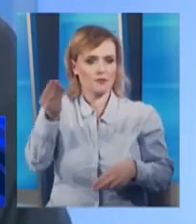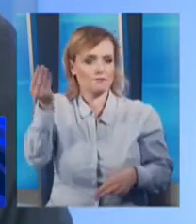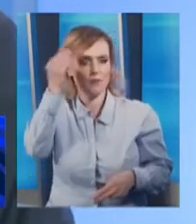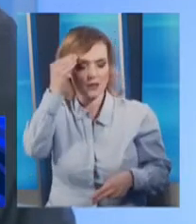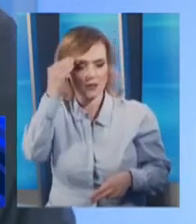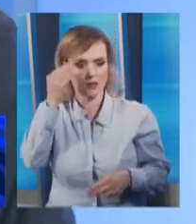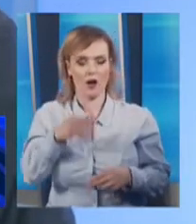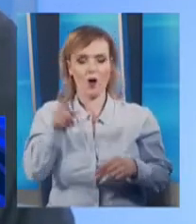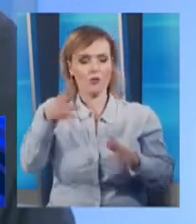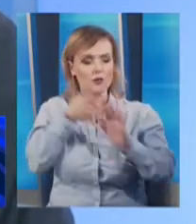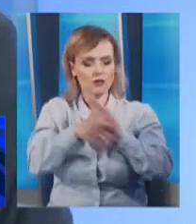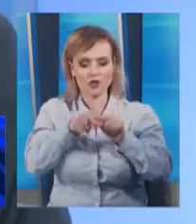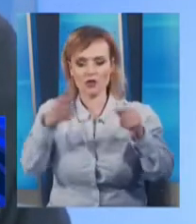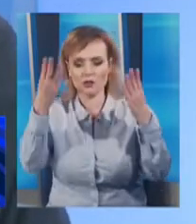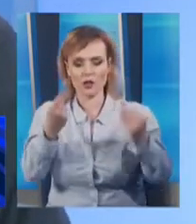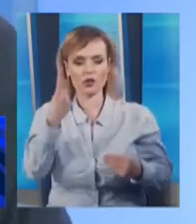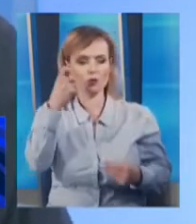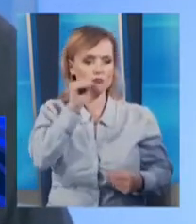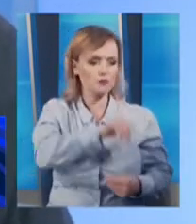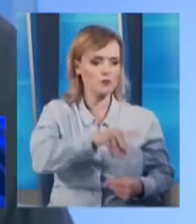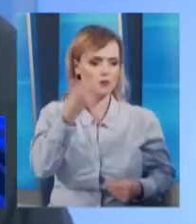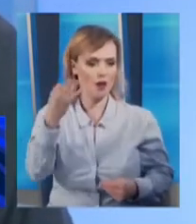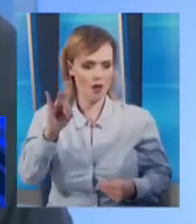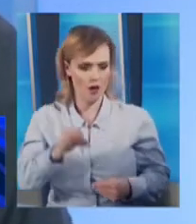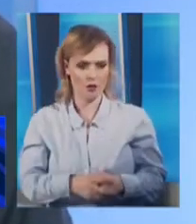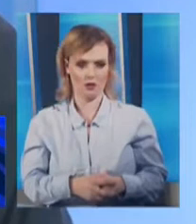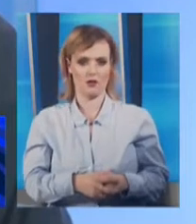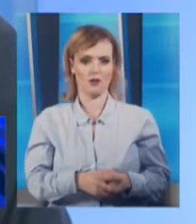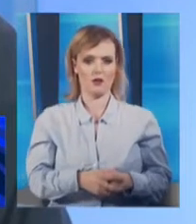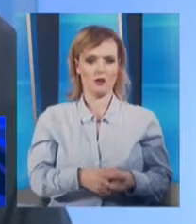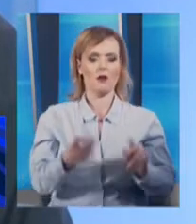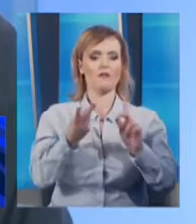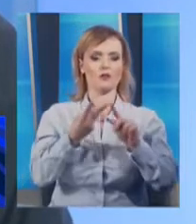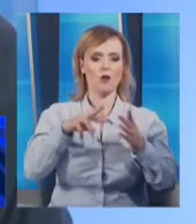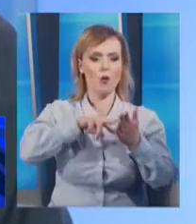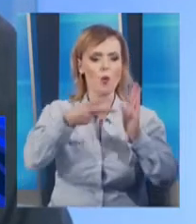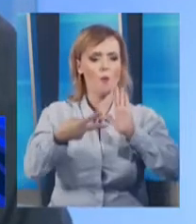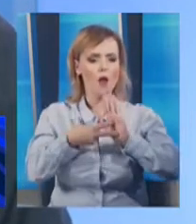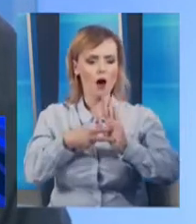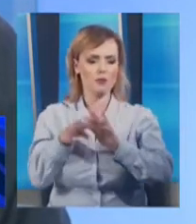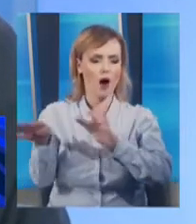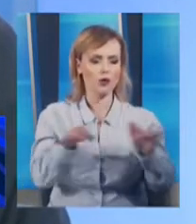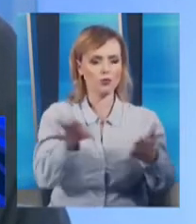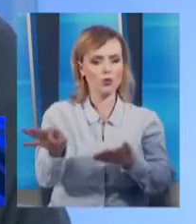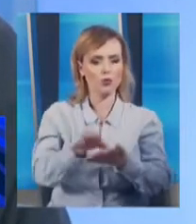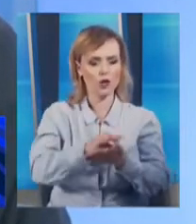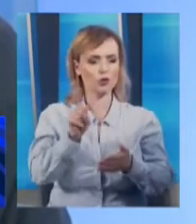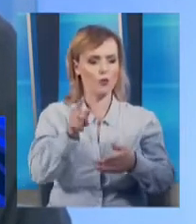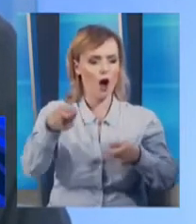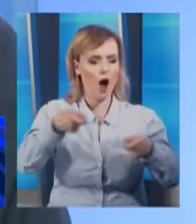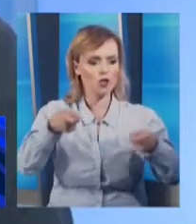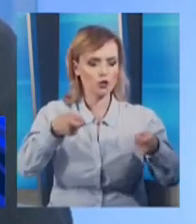zi. Doi, asta a fost primul lucru. Doi, un plan de acțiuni urgent pentru a